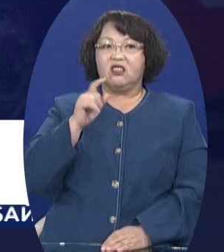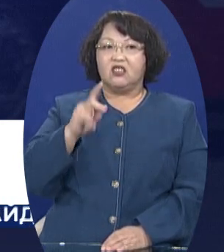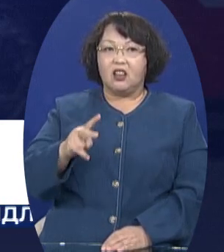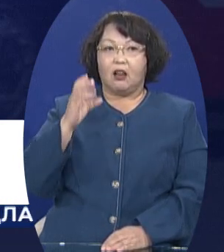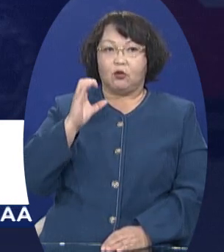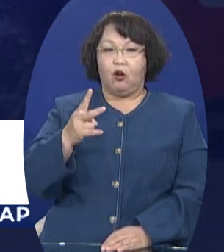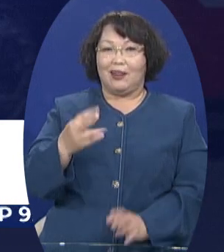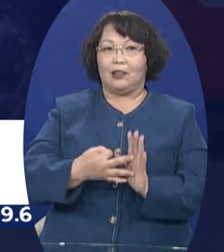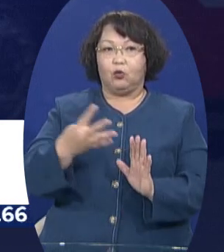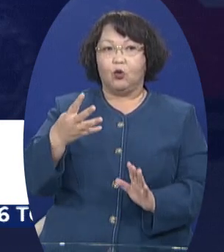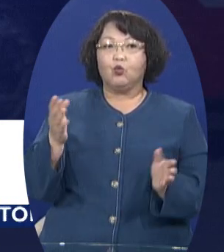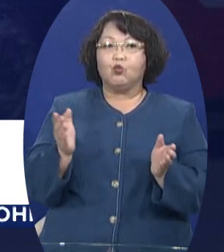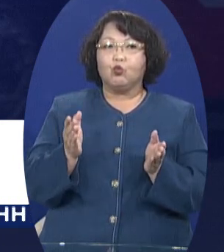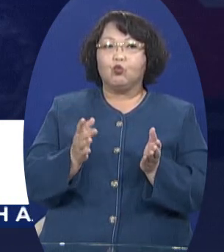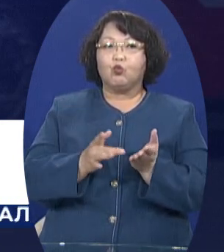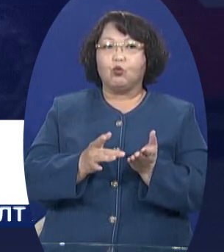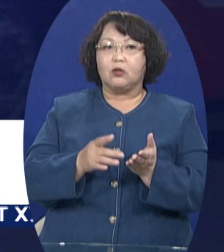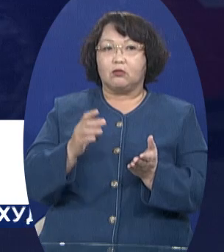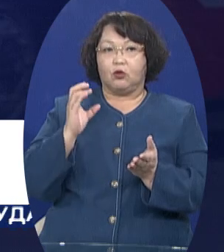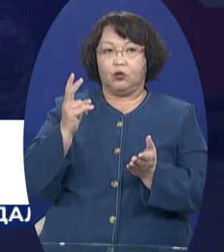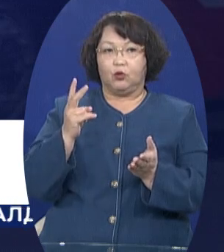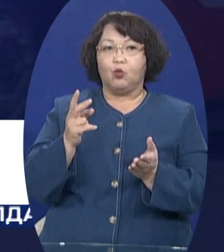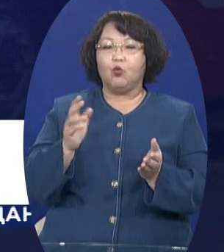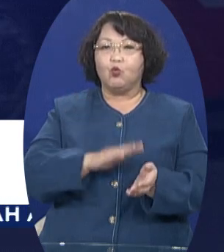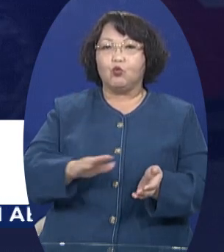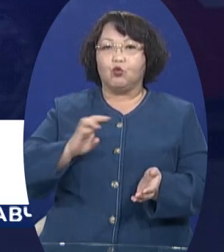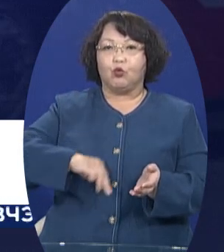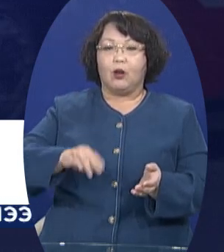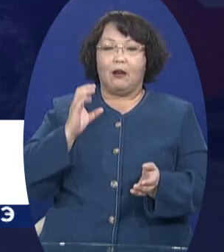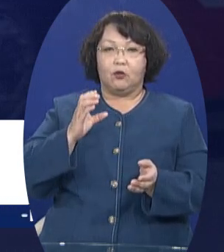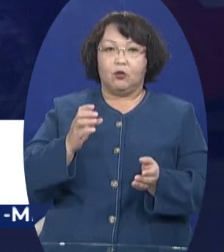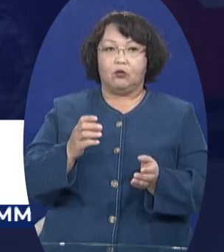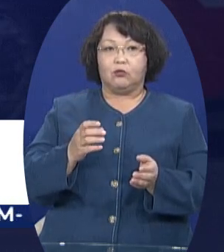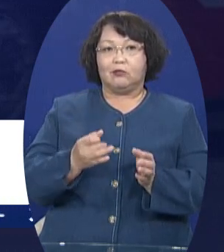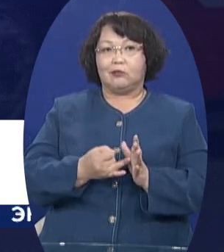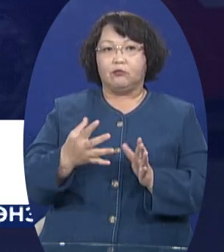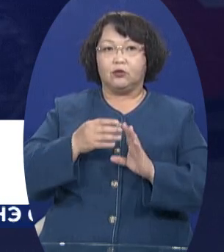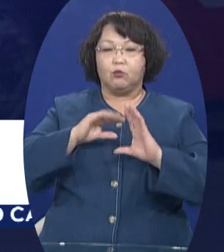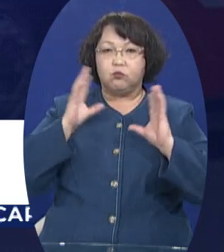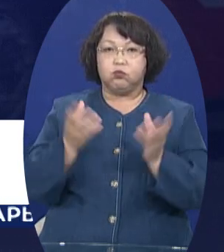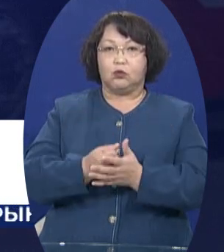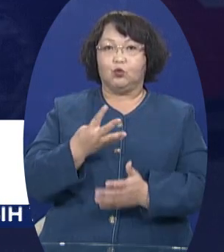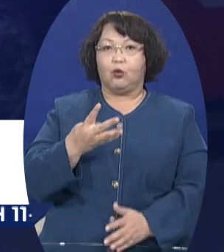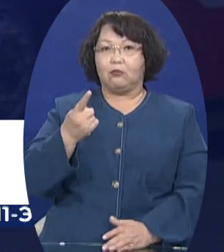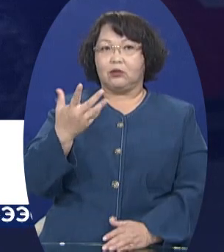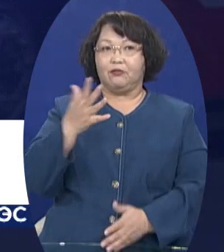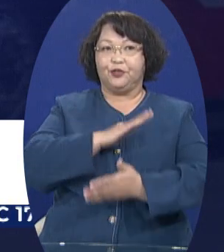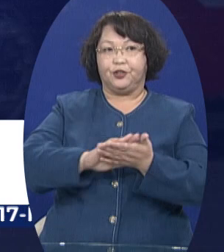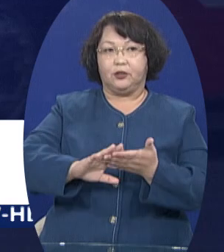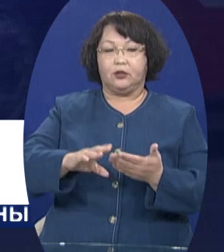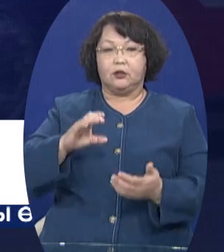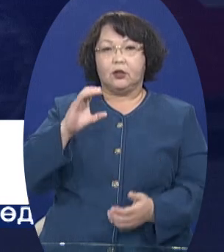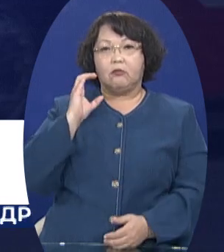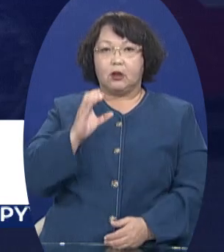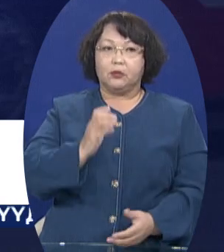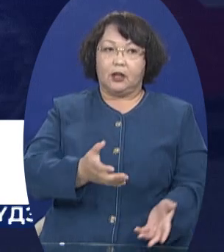дунд аврын автобус 2, хүүхдийн автобус 75 зэрэг нийт 415 нийтийн тээврийг шинжилсэн байна. Харин энэ онд улсын